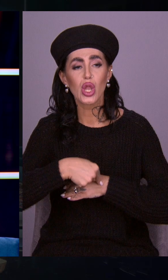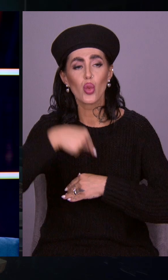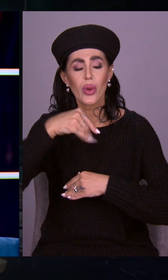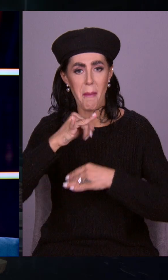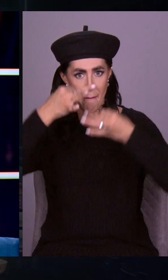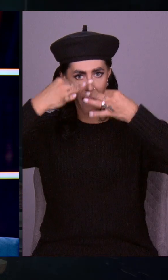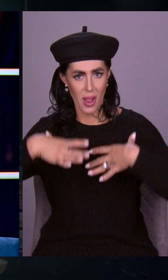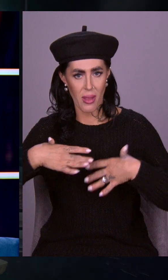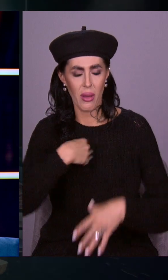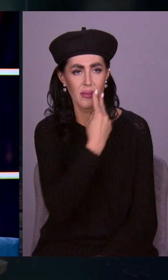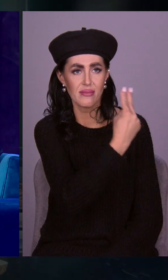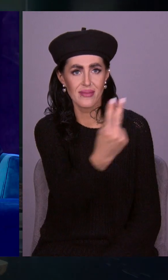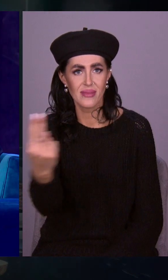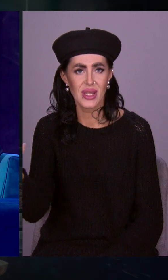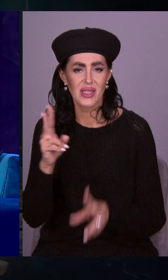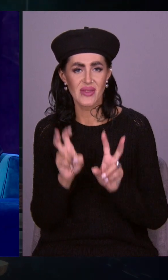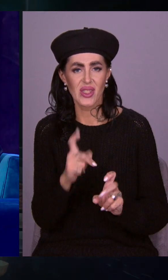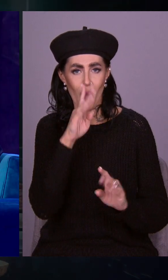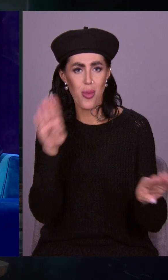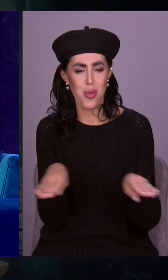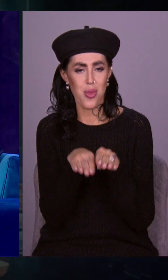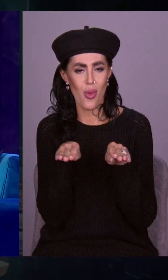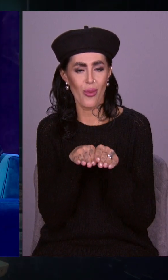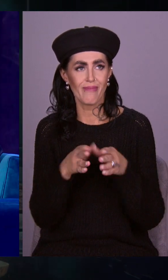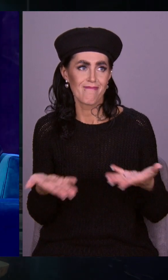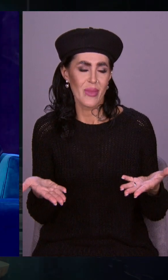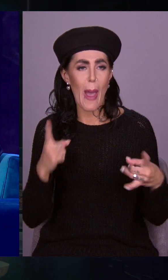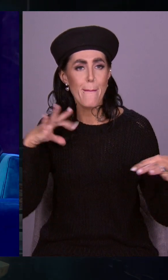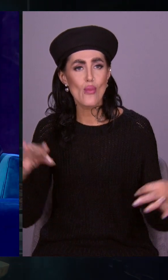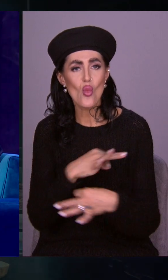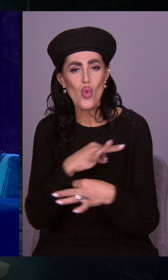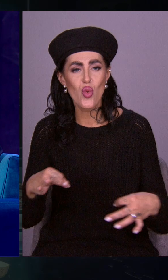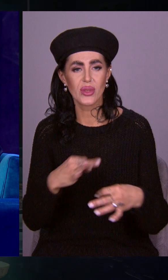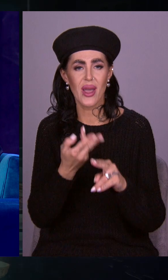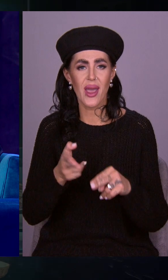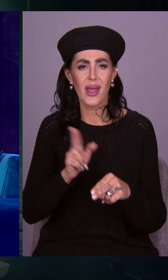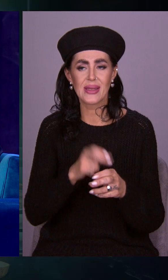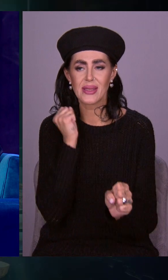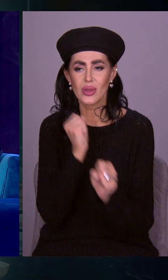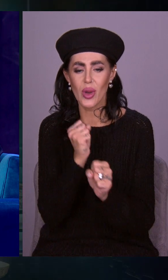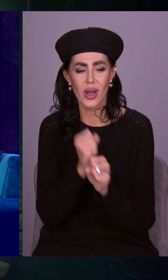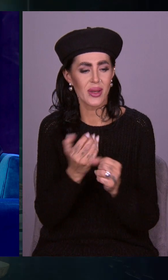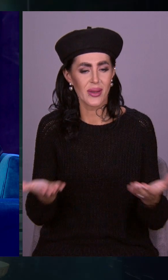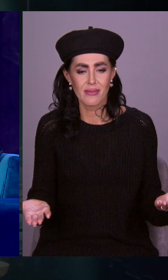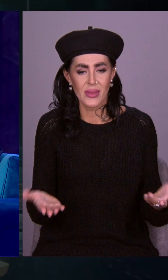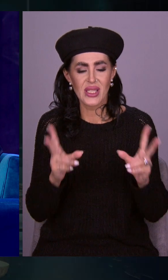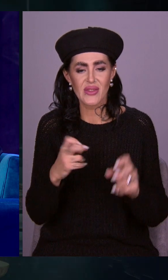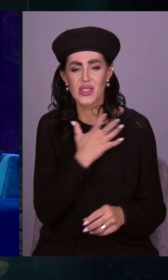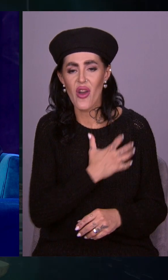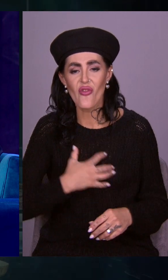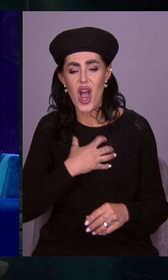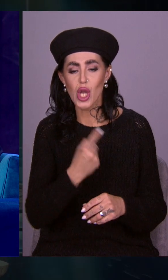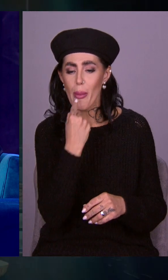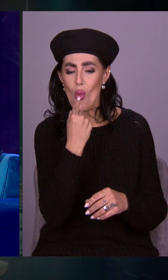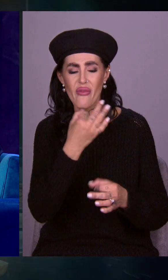заплакав. Ну, тобто, для мене це ще раз, я переконуюсь в тому, що музика, що вона робить, ти розумієш її без мови, це інтернаціональна мова,